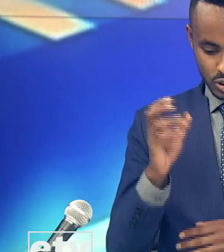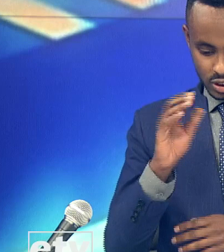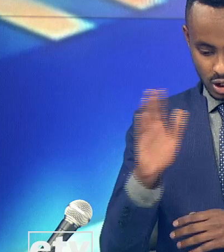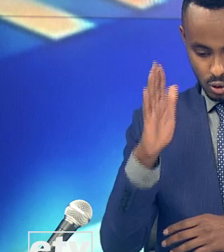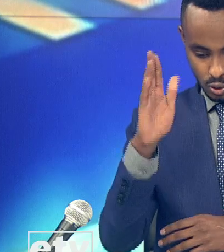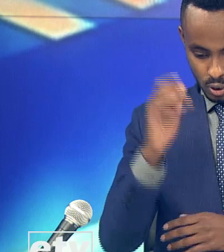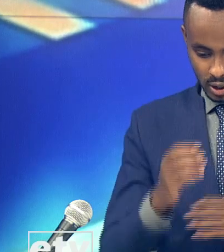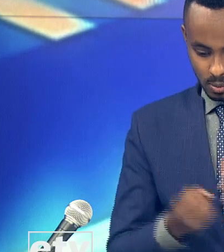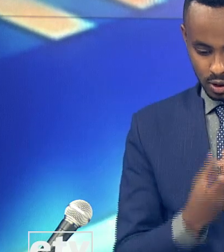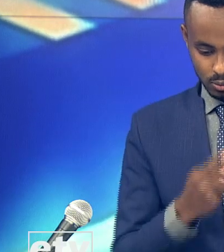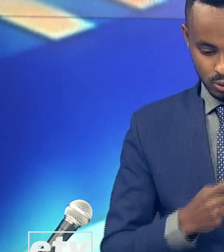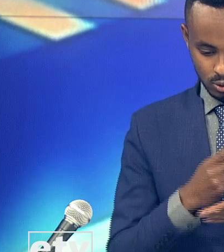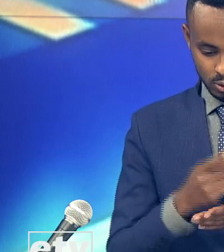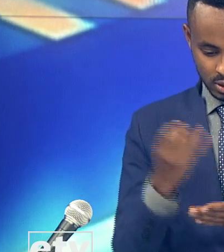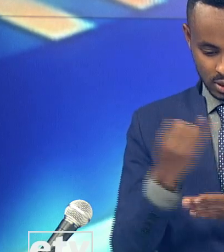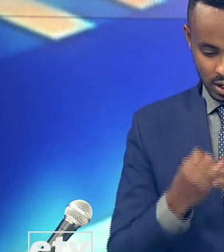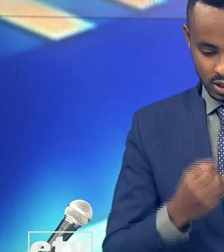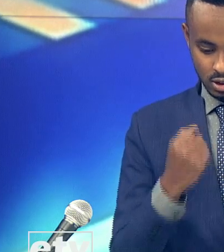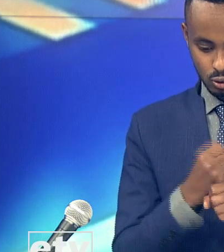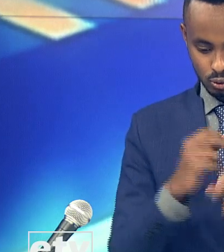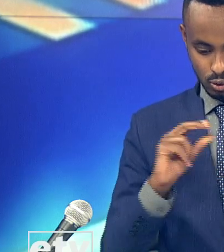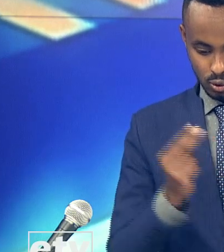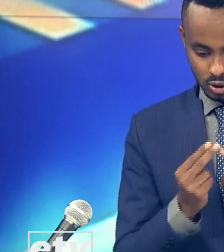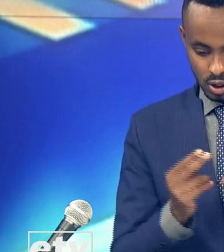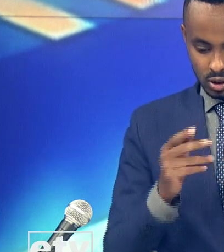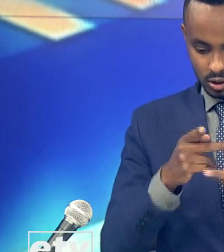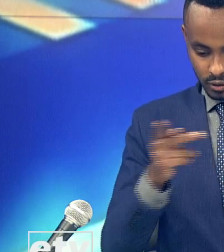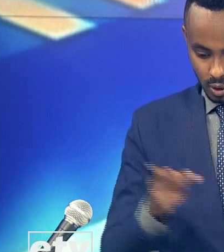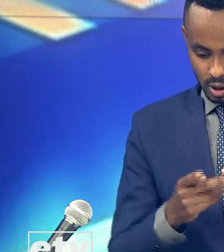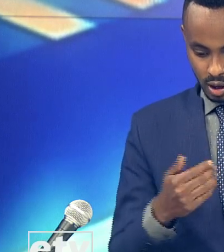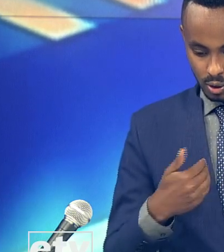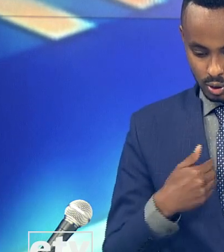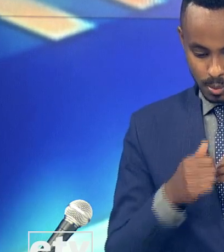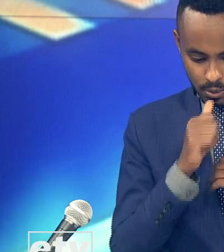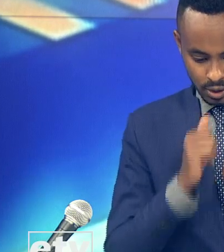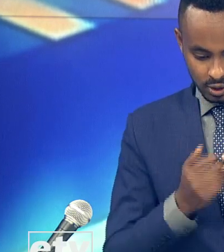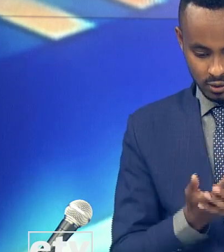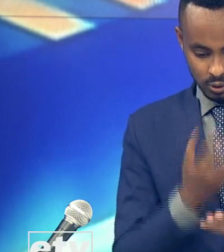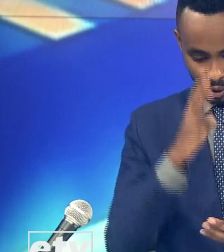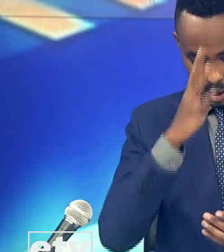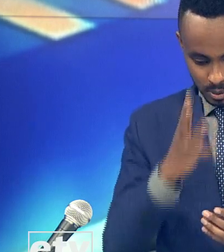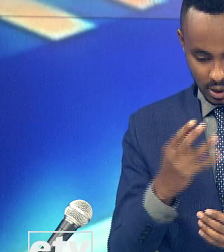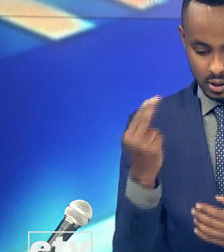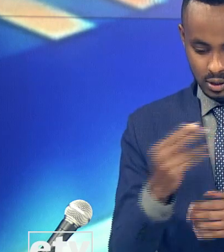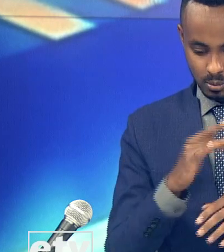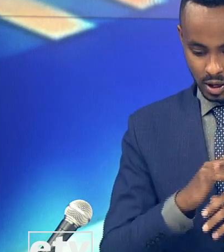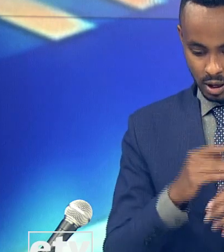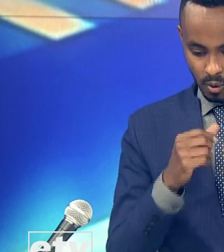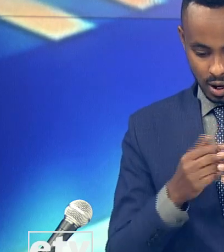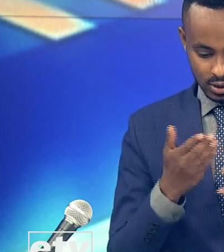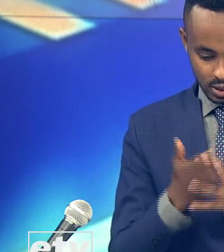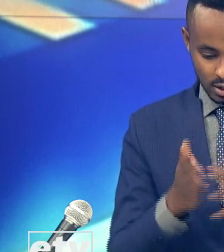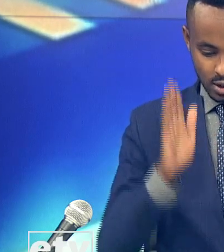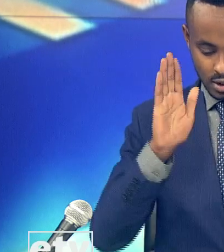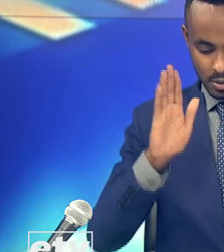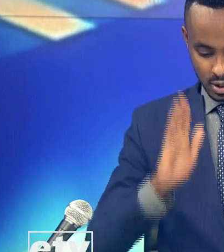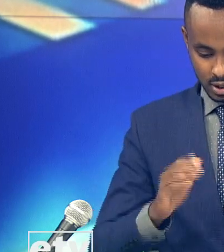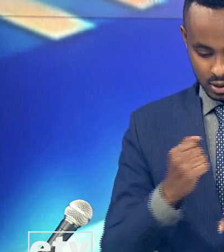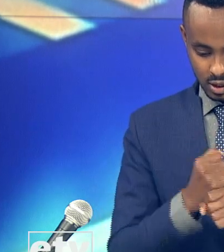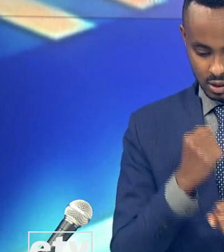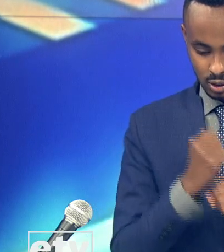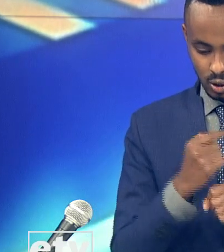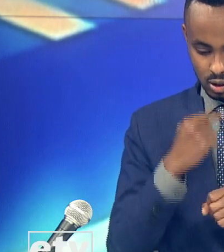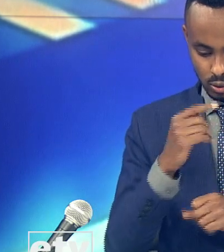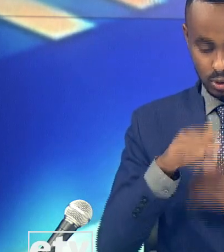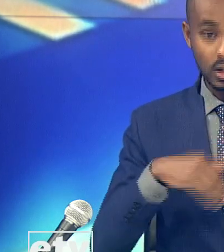በኮይሻ ወንጭና ጎርጎራ የልማት ፕሮጀክቶች ዲዛይን የሰሩት ቡድኖች ስፍራው ያለውን እምቅ የተፈጥሮ ሀብት ጥቅም ላይ ከማዋል አንጻር